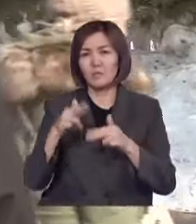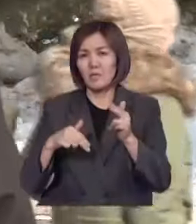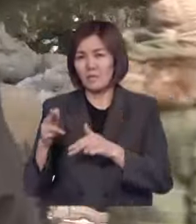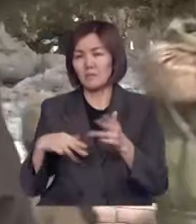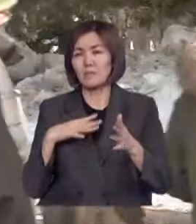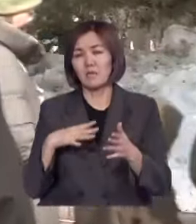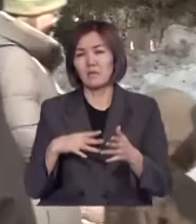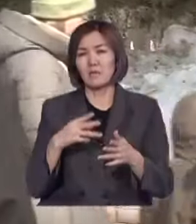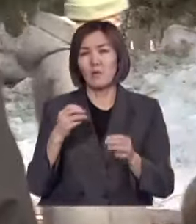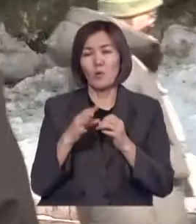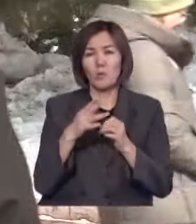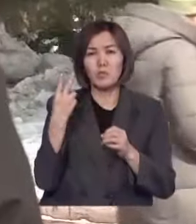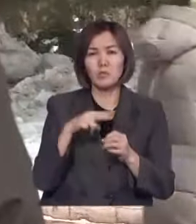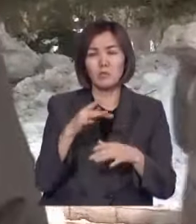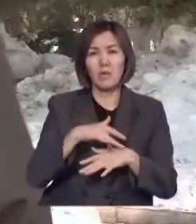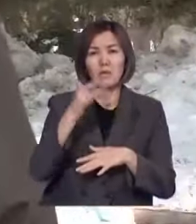15-20 этаждар.